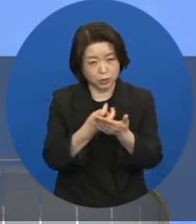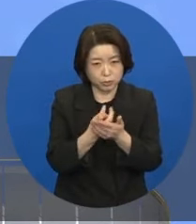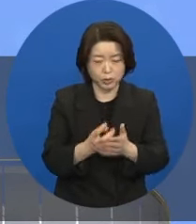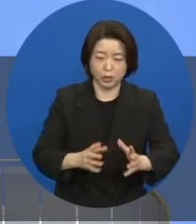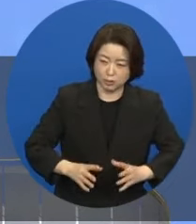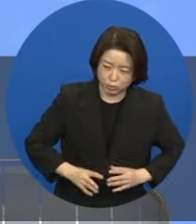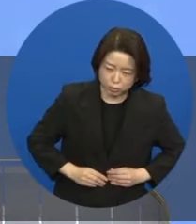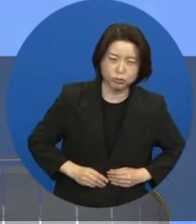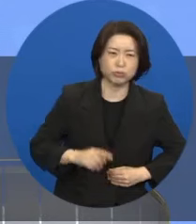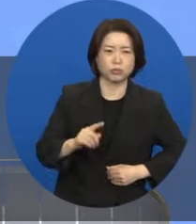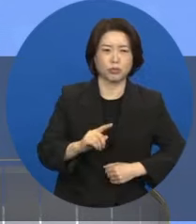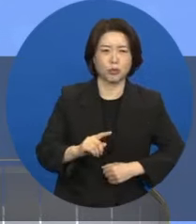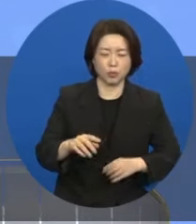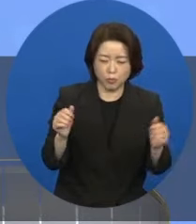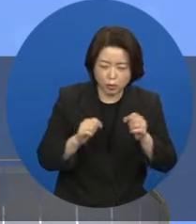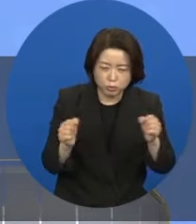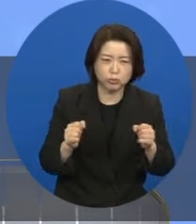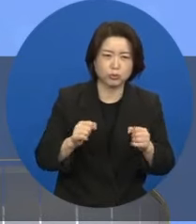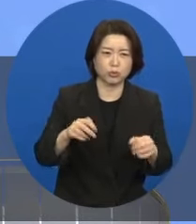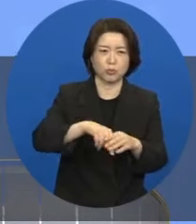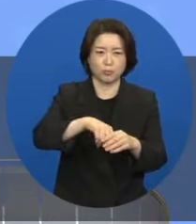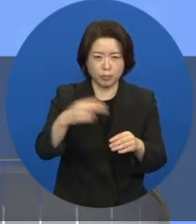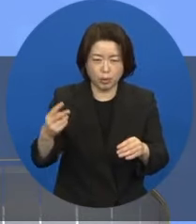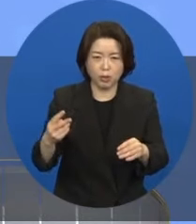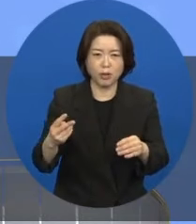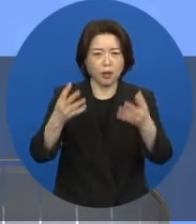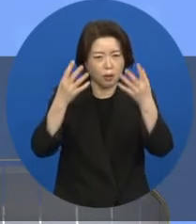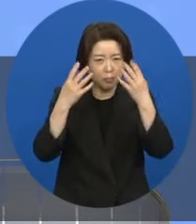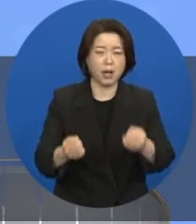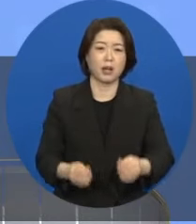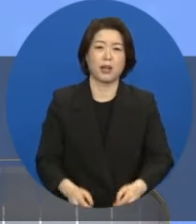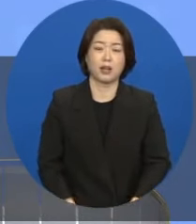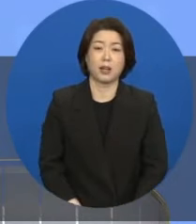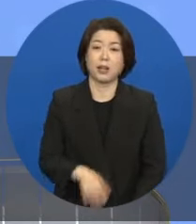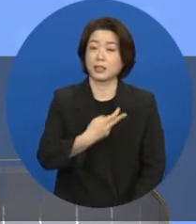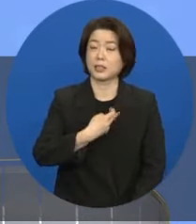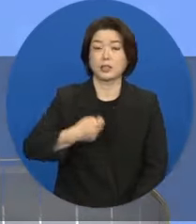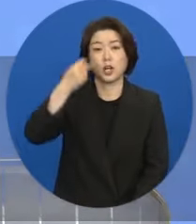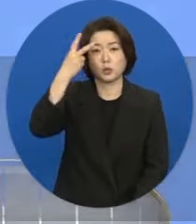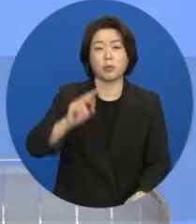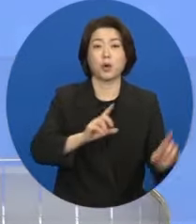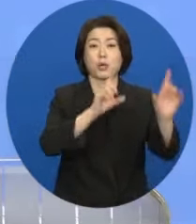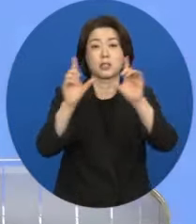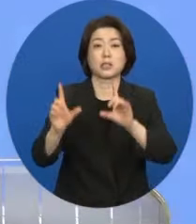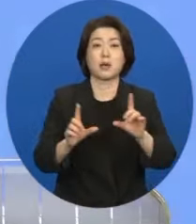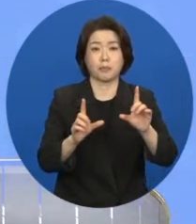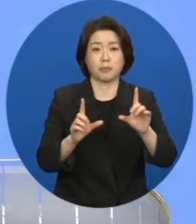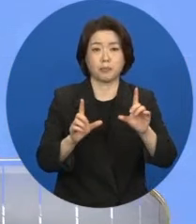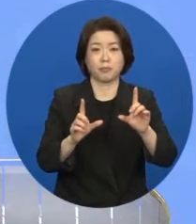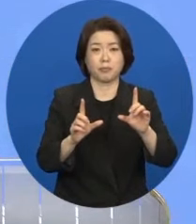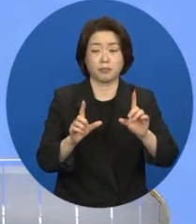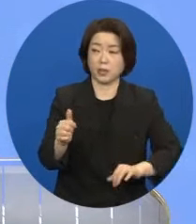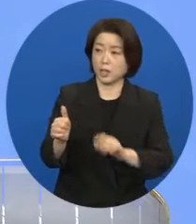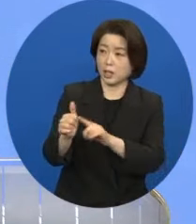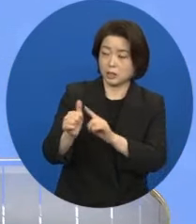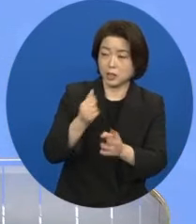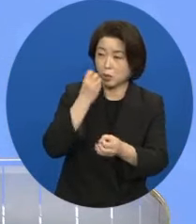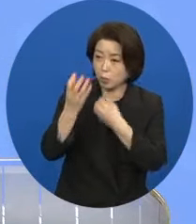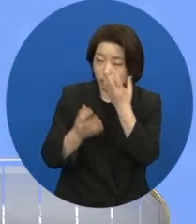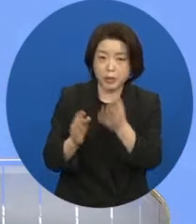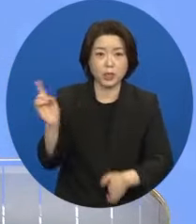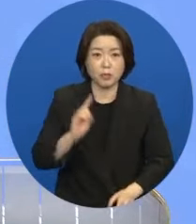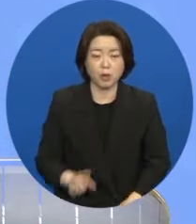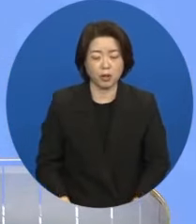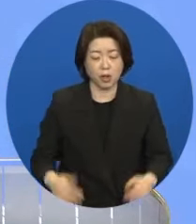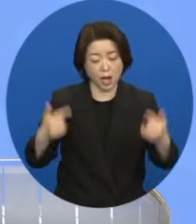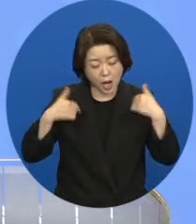굶고 주위에 떨고 헐 벗었습니다 이게 사도 바울의 삶이었습니다 근데 그의 고백이 뭐냐면